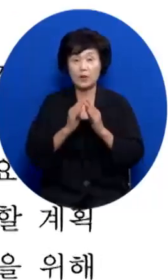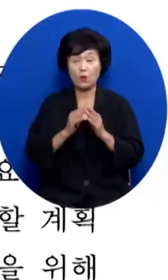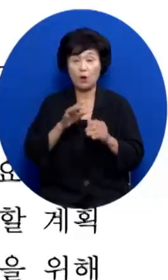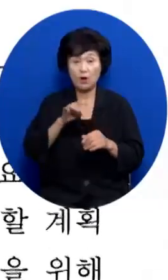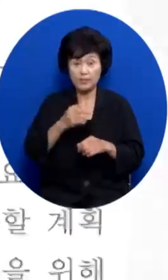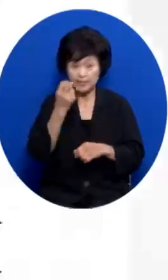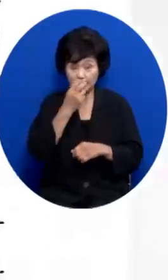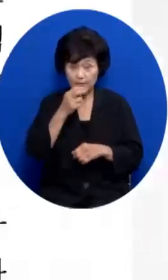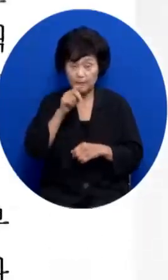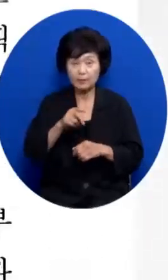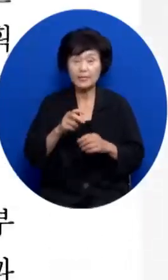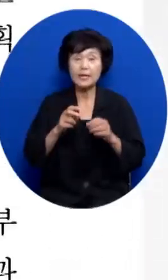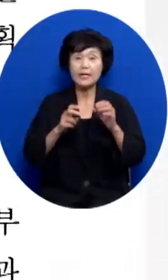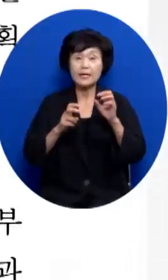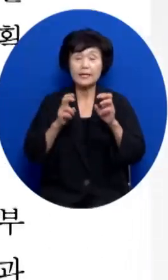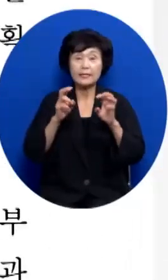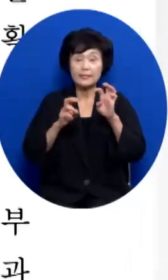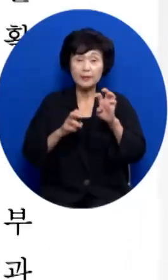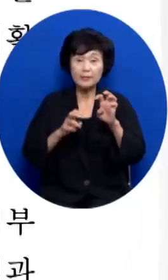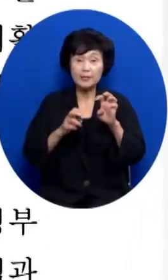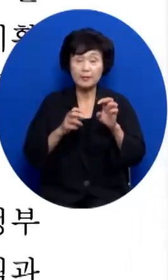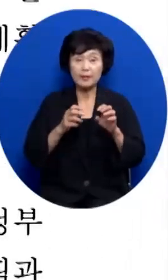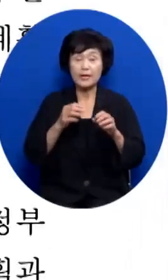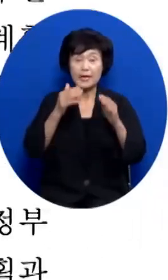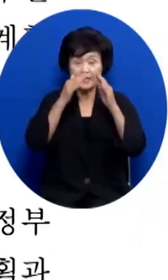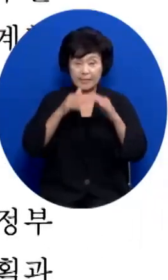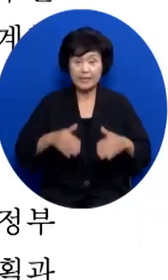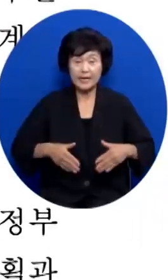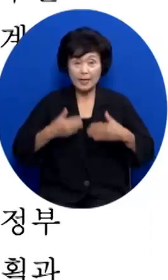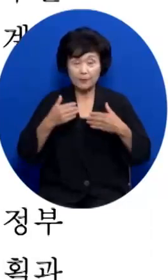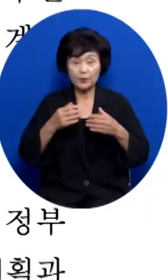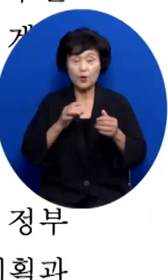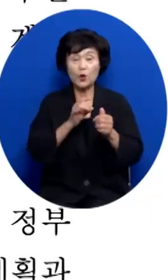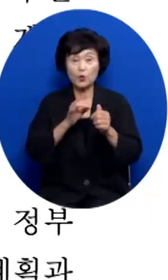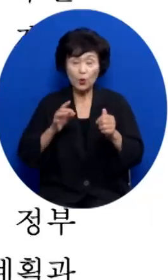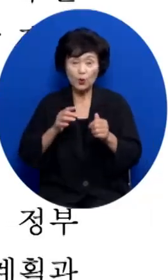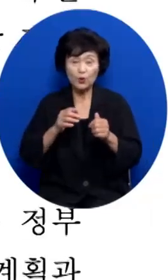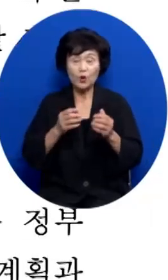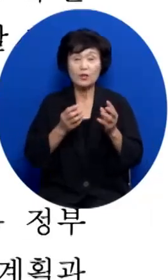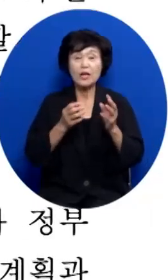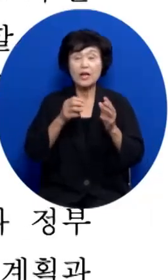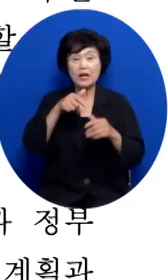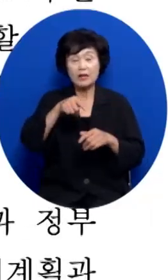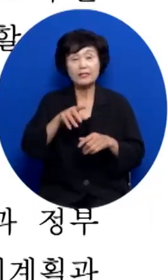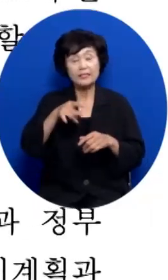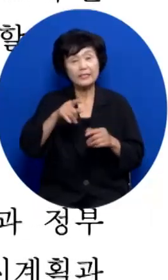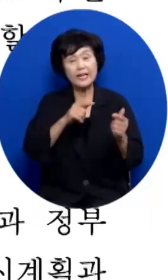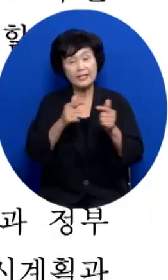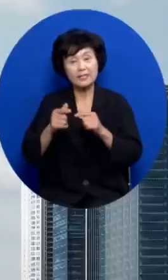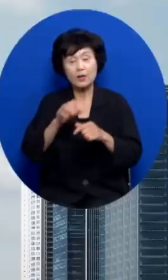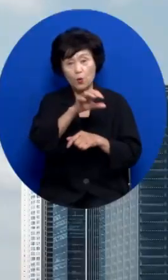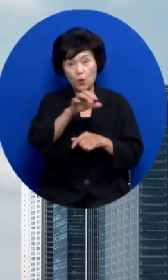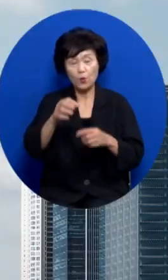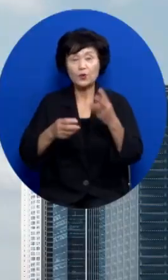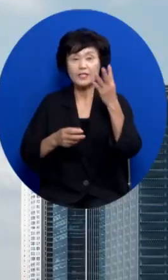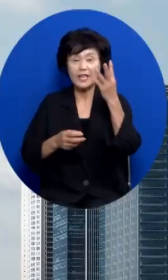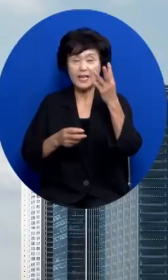현장 점검은 30일 전라남도 신안, 경상남도 통영, 거제 등 3개 지역에서 실시됩니다.